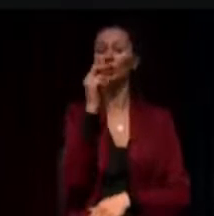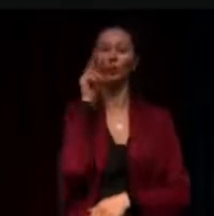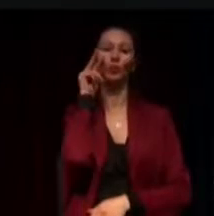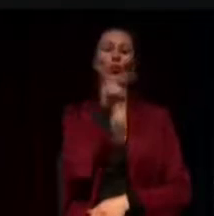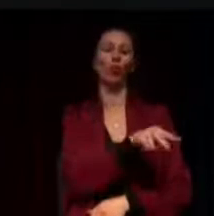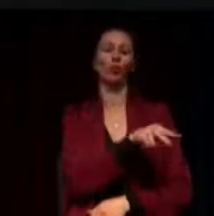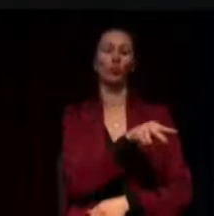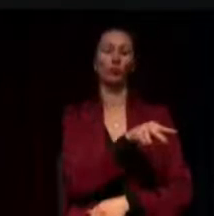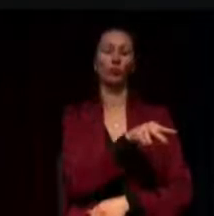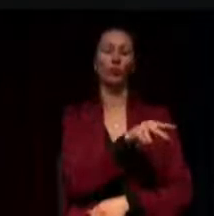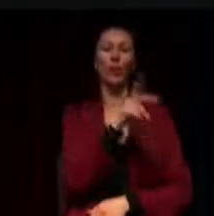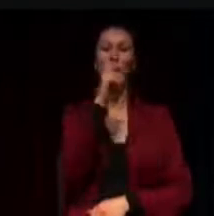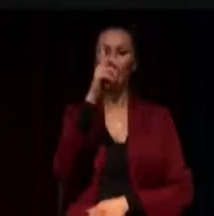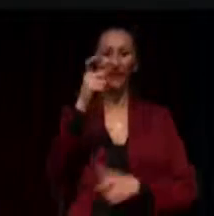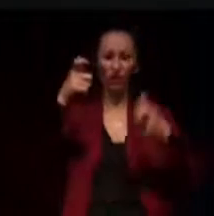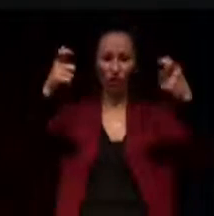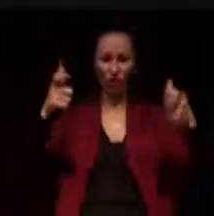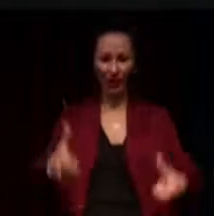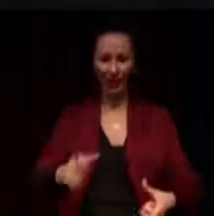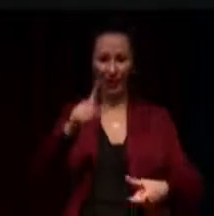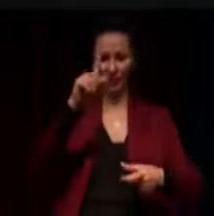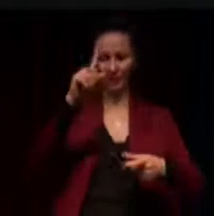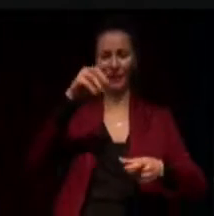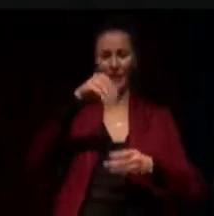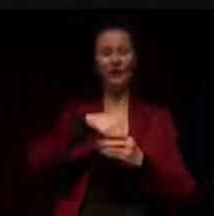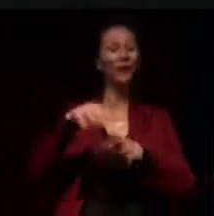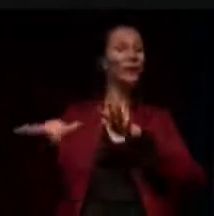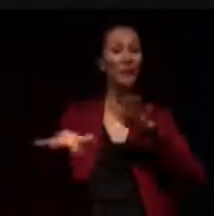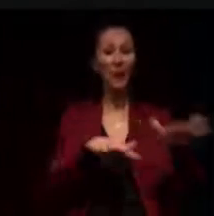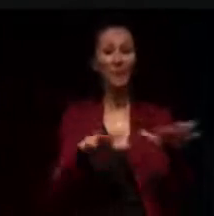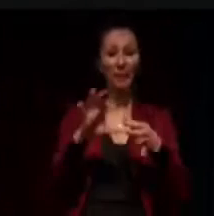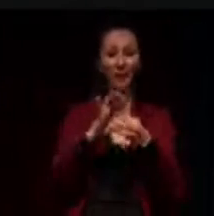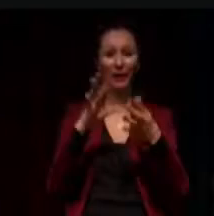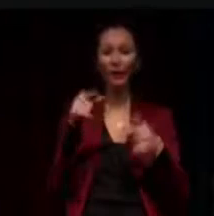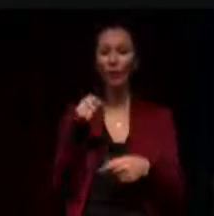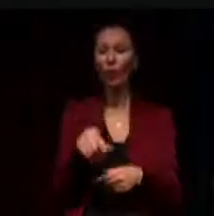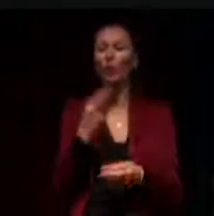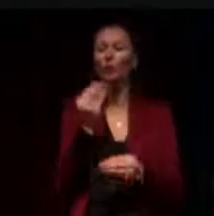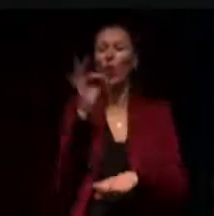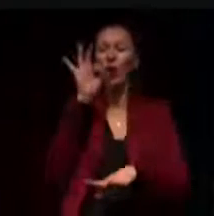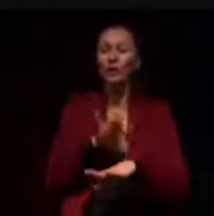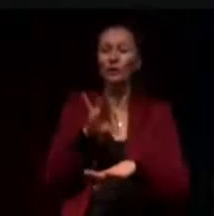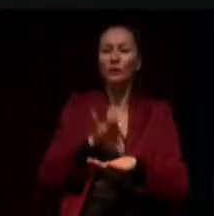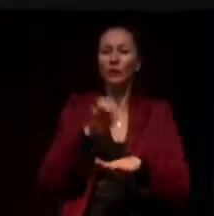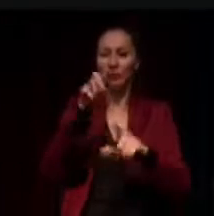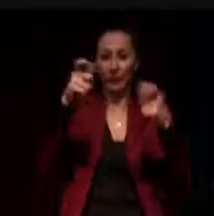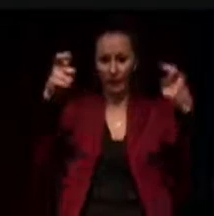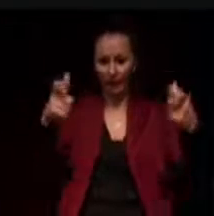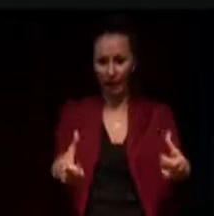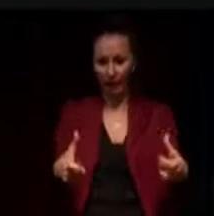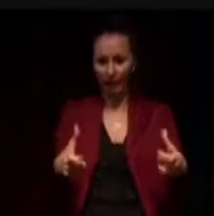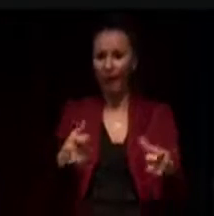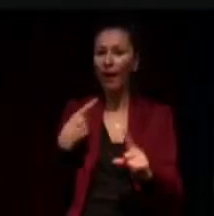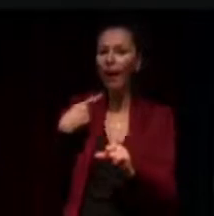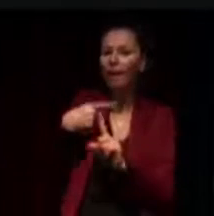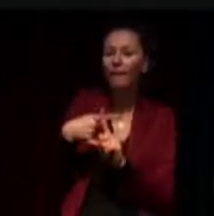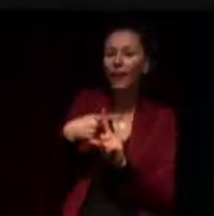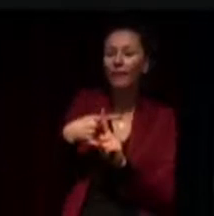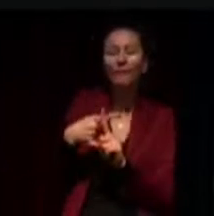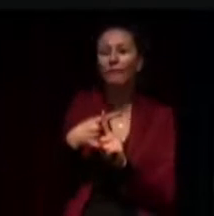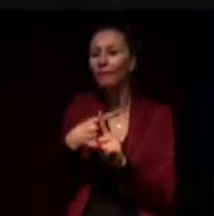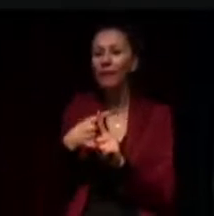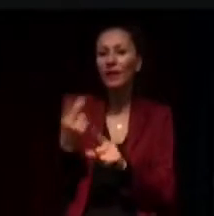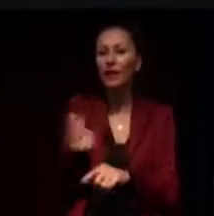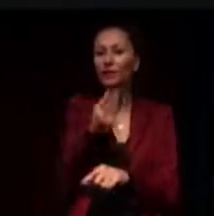gördük. Bir şehirde, bir kentte, hele depremle ilgili bu kadar hassas bir kentte alternatif yolların